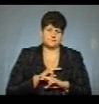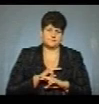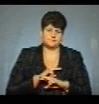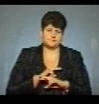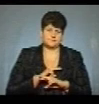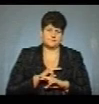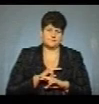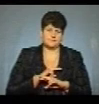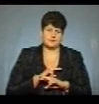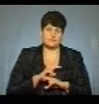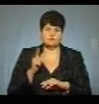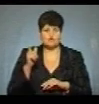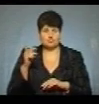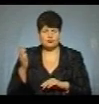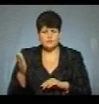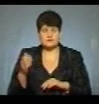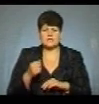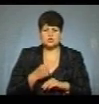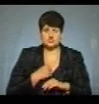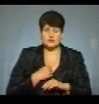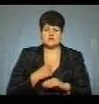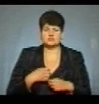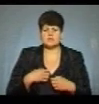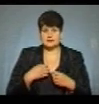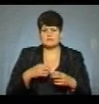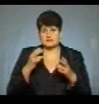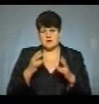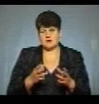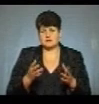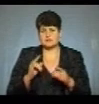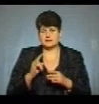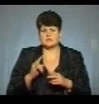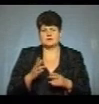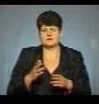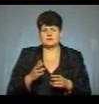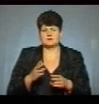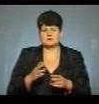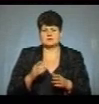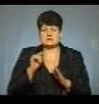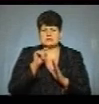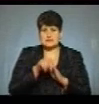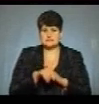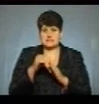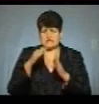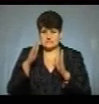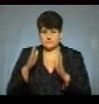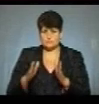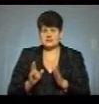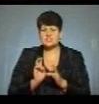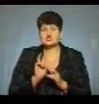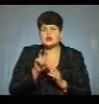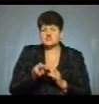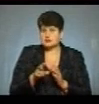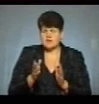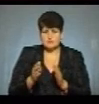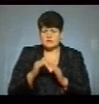з летальним закінченням в Чорткові. На жаль, жахлива трагедія. Дитина залізла в трансформатор чи зайшла в